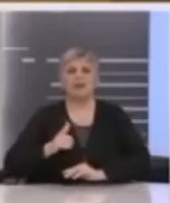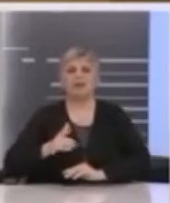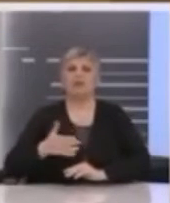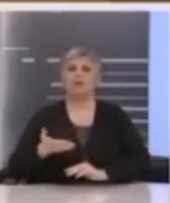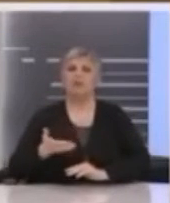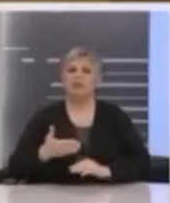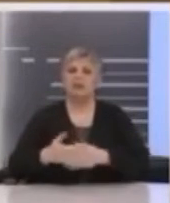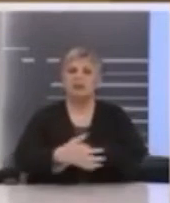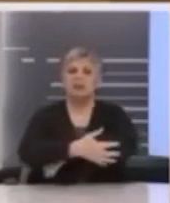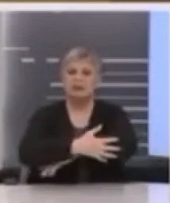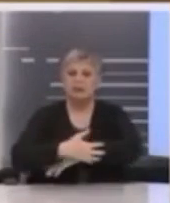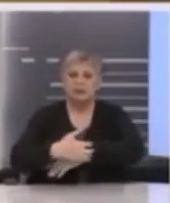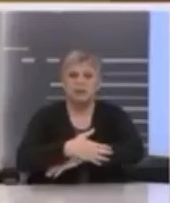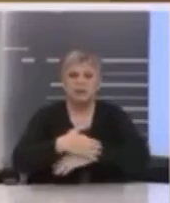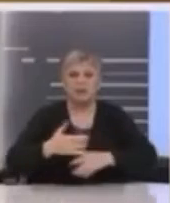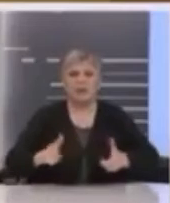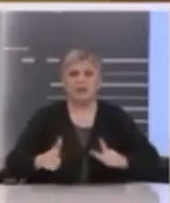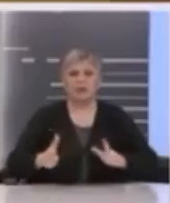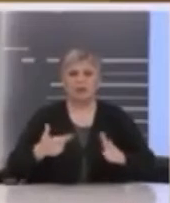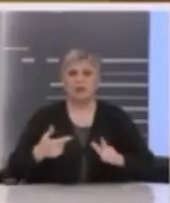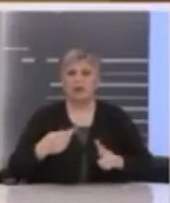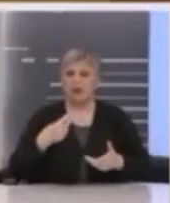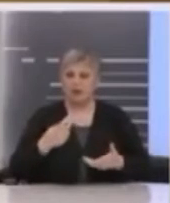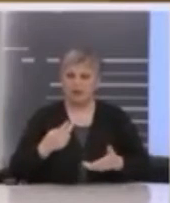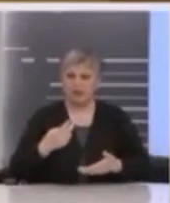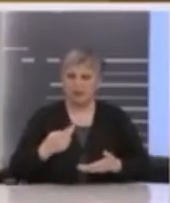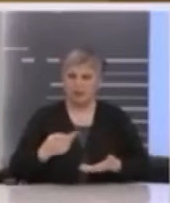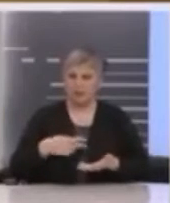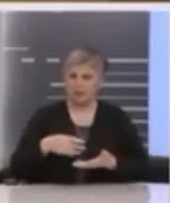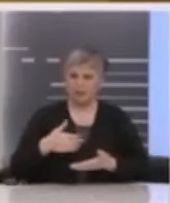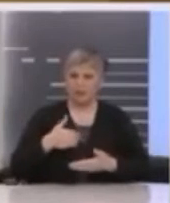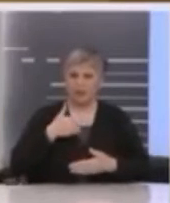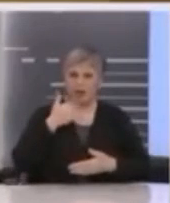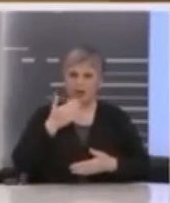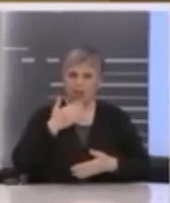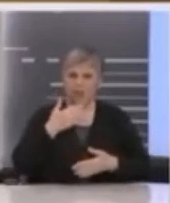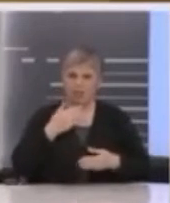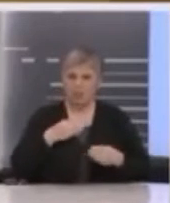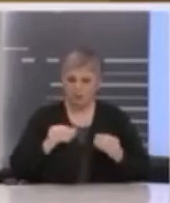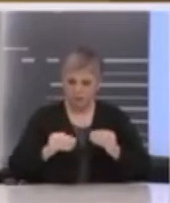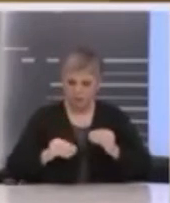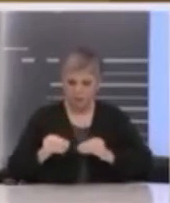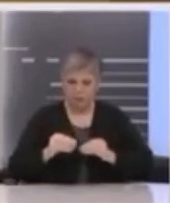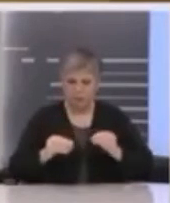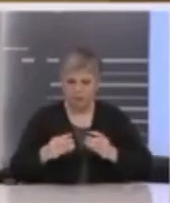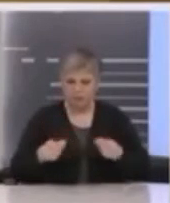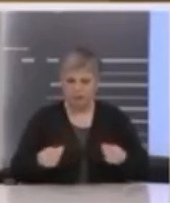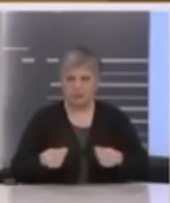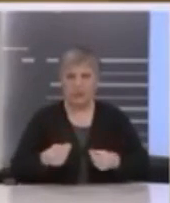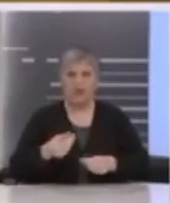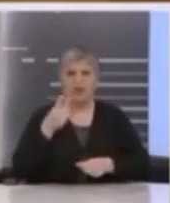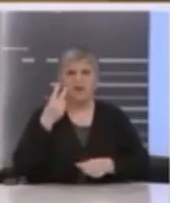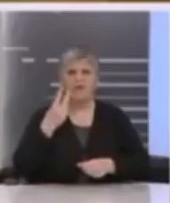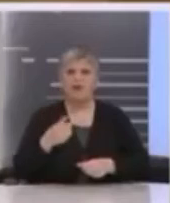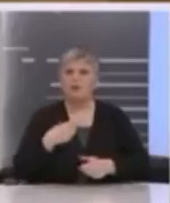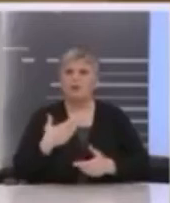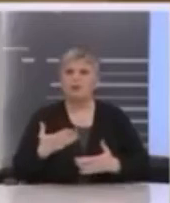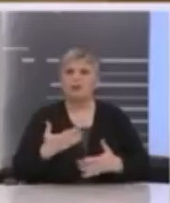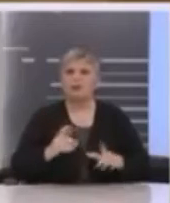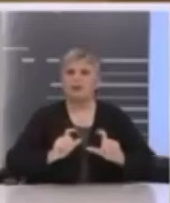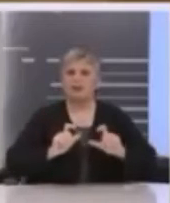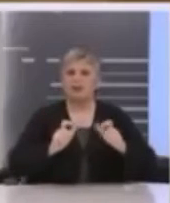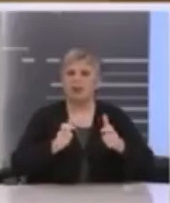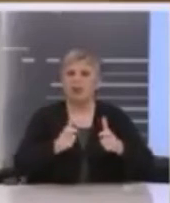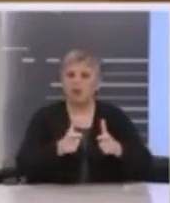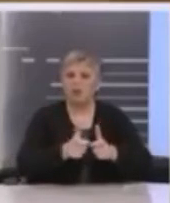την αγοραστική τους δύναμη να μειώνεται συνεχώς και βλέπουν τα παιδιά τους ή άλλα μέλη της οικογένειάς τους να μην μπορούν να αποκτήσουν